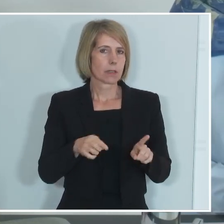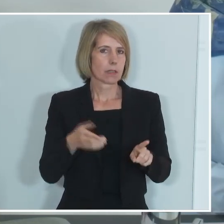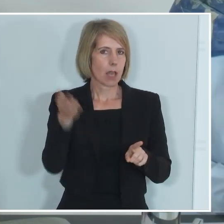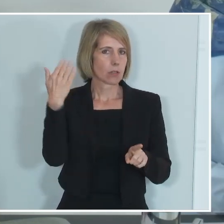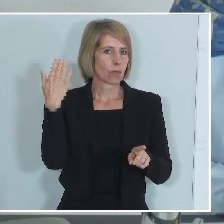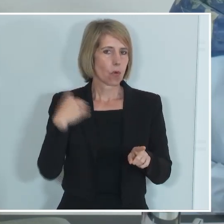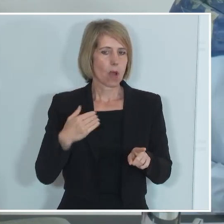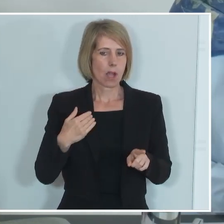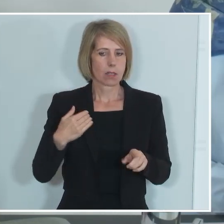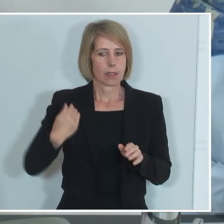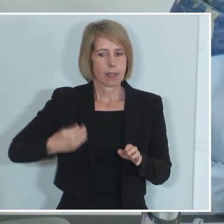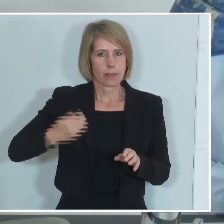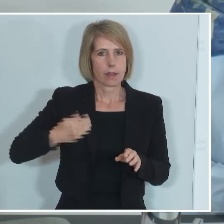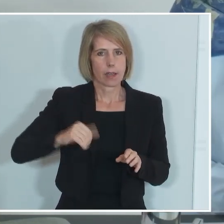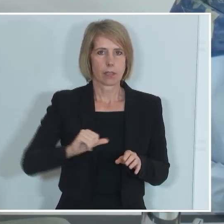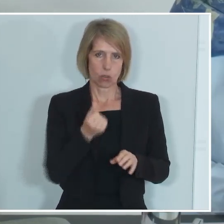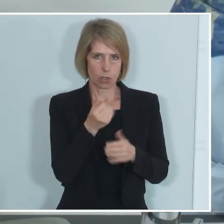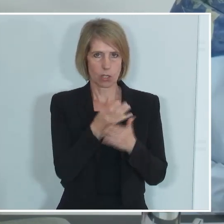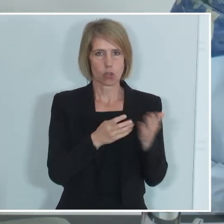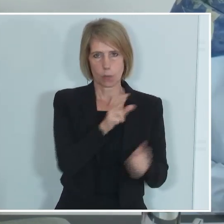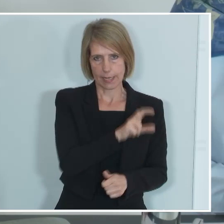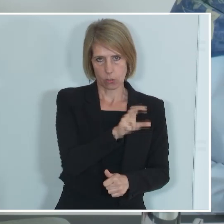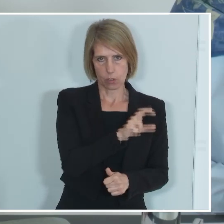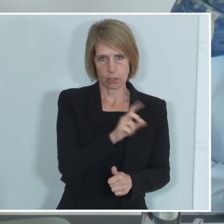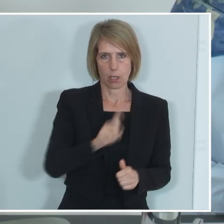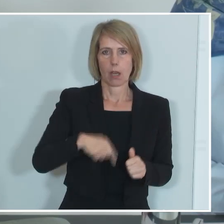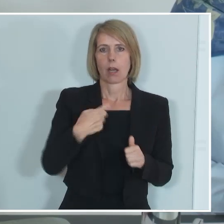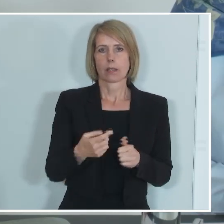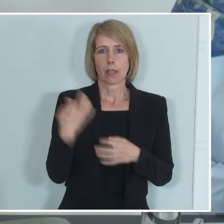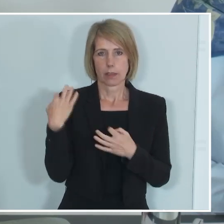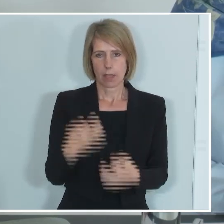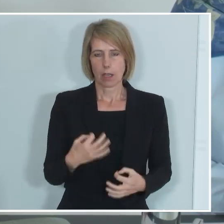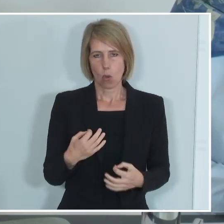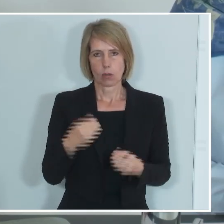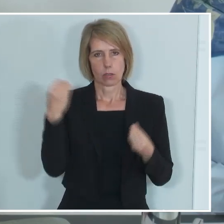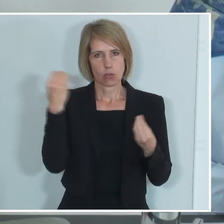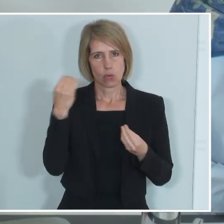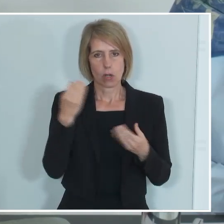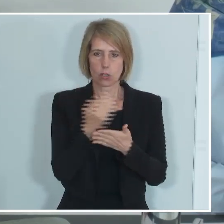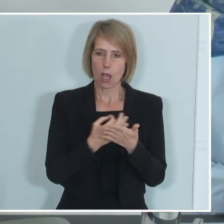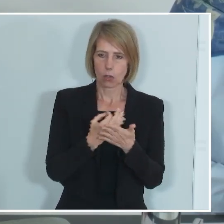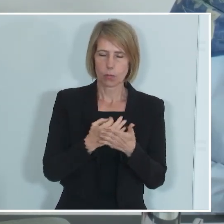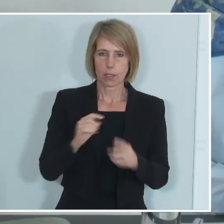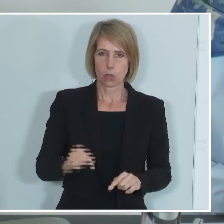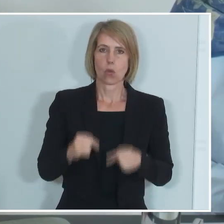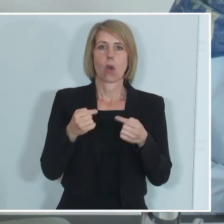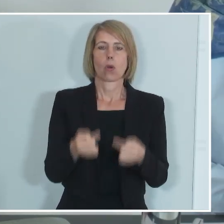hintereinander geschaltet war. Zuerst ein Sprachkurs, dann ein Nachholen von gewissen schulischen Ausbildungen und dann